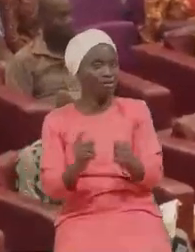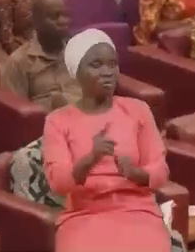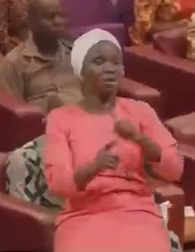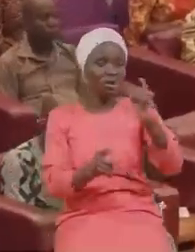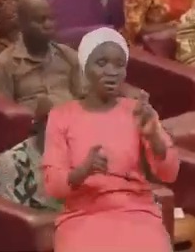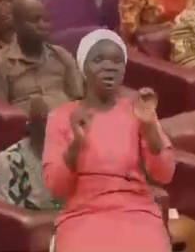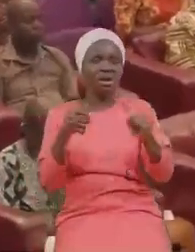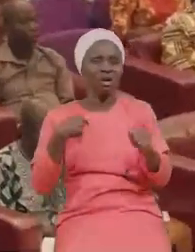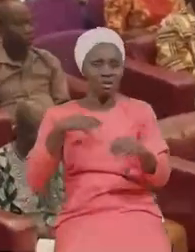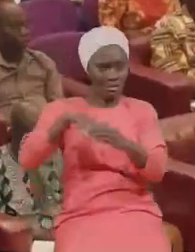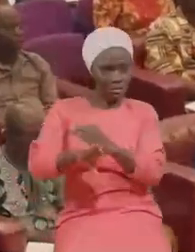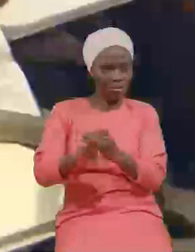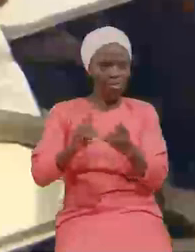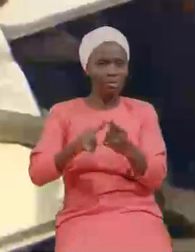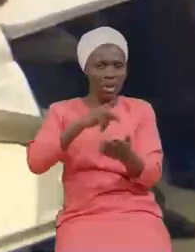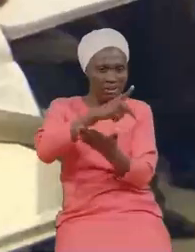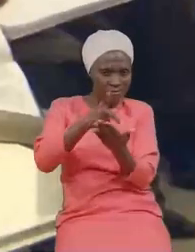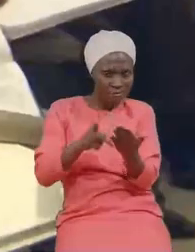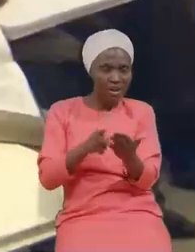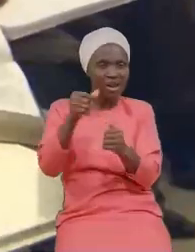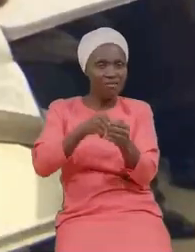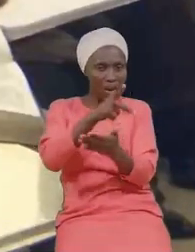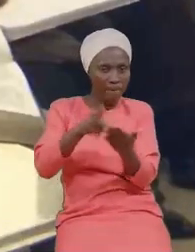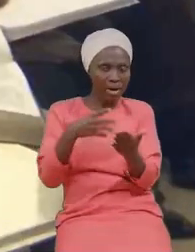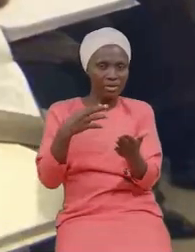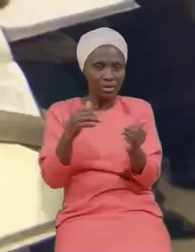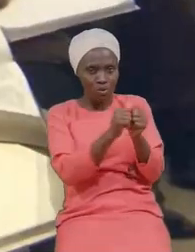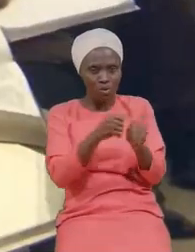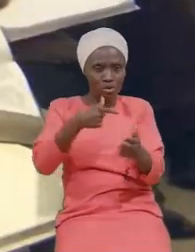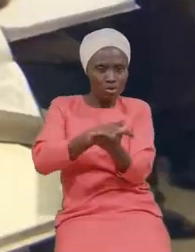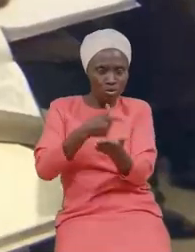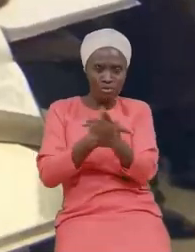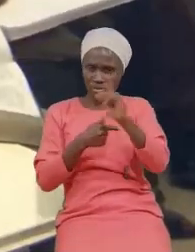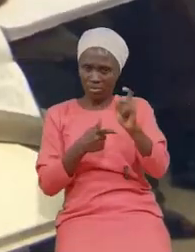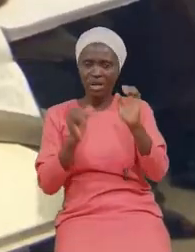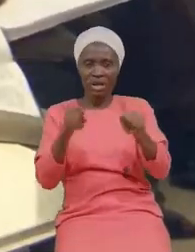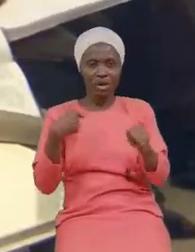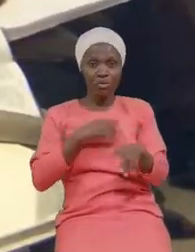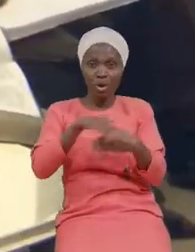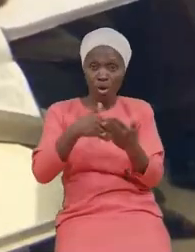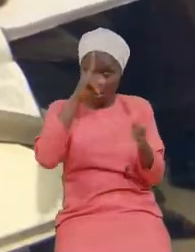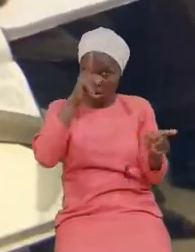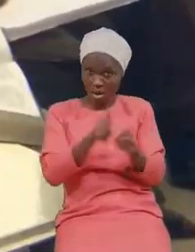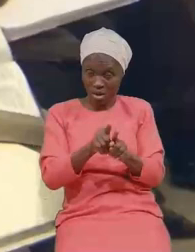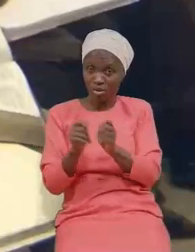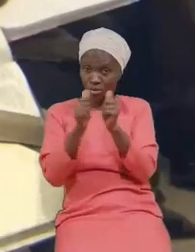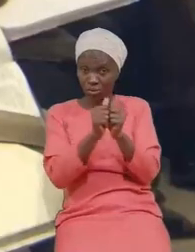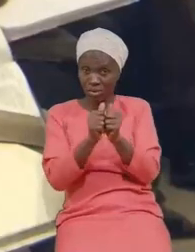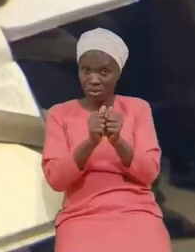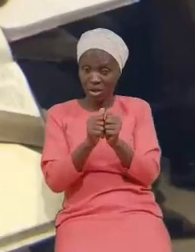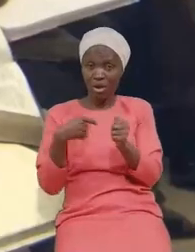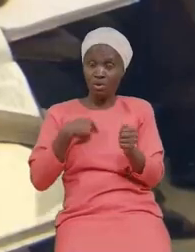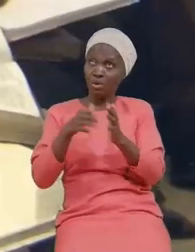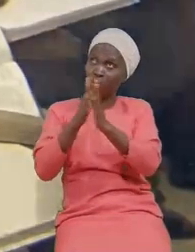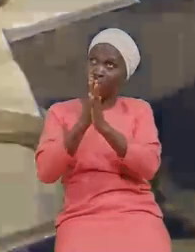est-ce qu'on peut pénétrer partout avec l'Évangile est-ce que nous tous on peut s'accorder et que nous allons demander au Seigneur